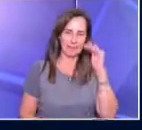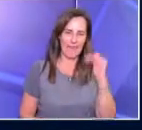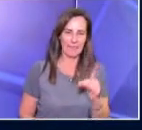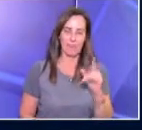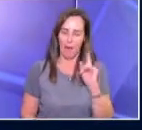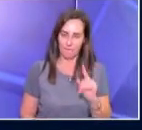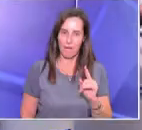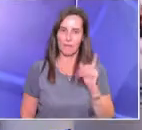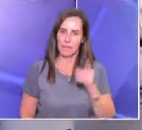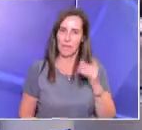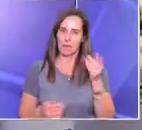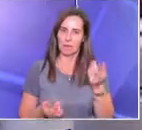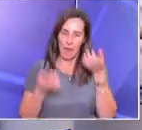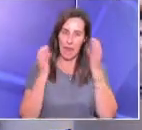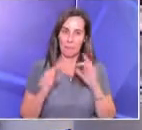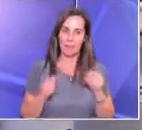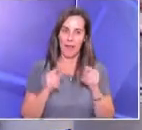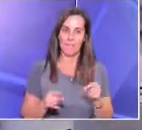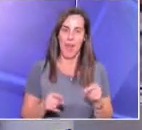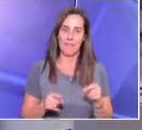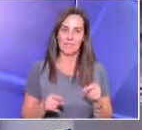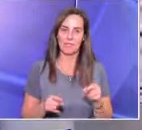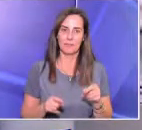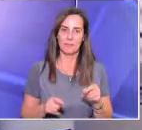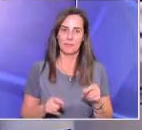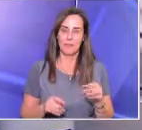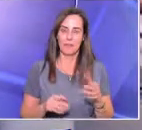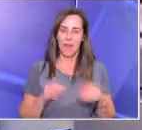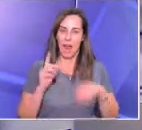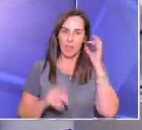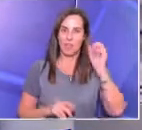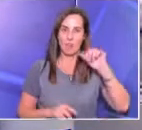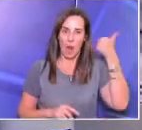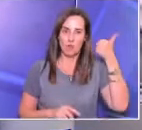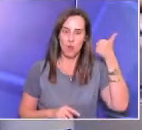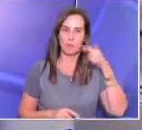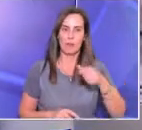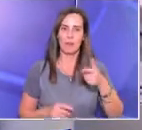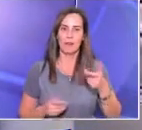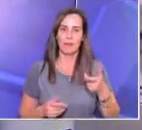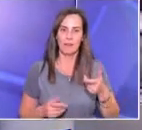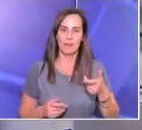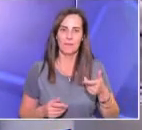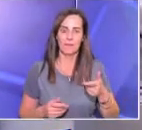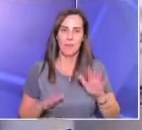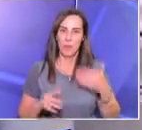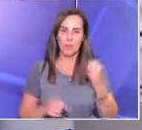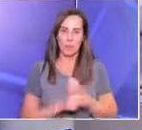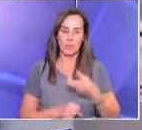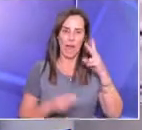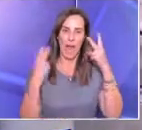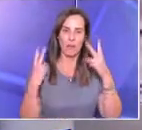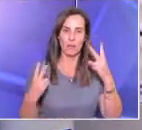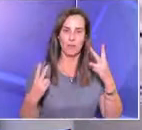אבל בהחלט צריך לכבד את, את העניין הזה, וזה, אתה יודע, פורצות הדרך לפעמים, הדרך שלהם, מה שהן עושות הרבה יותר